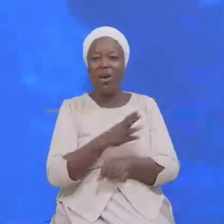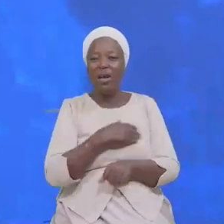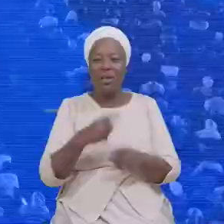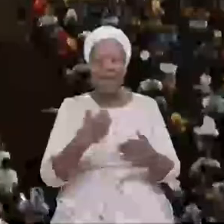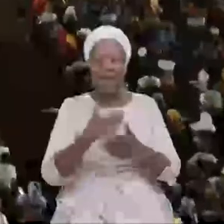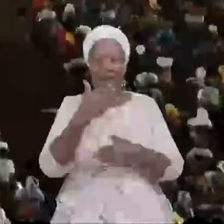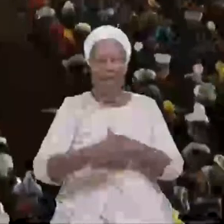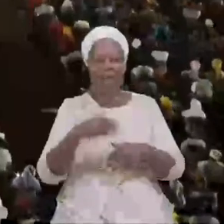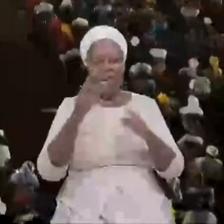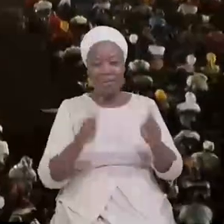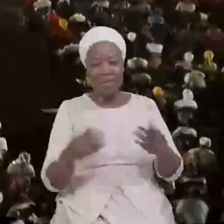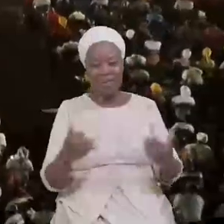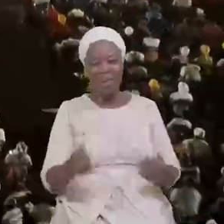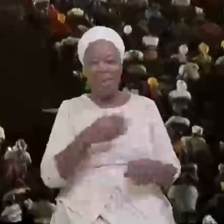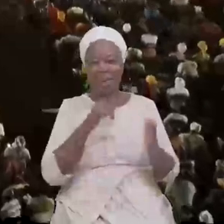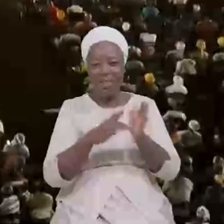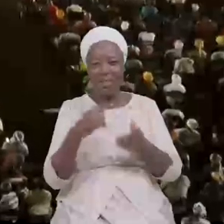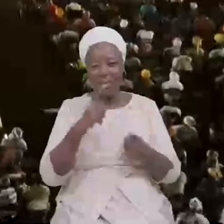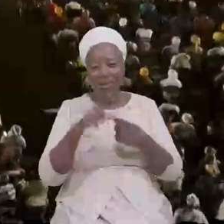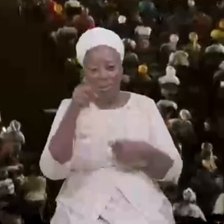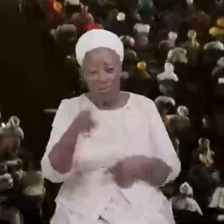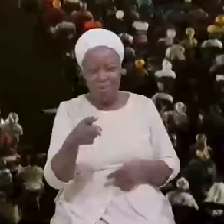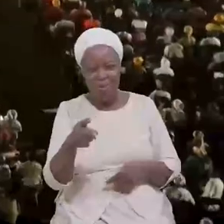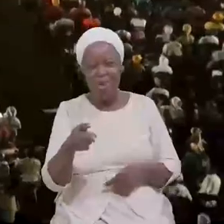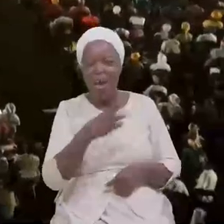Jésus, l'homme a déjà eu son miracle, c'est toi le prochain, et